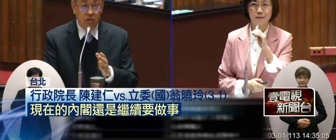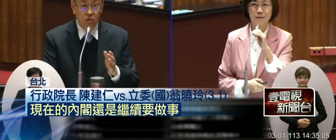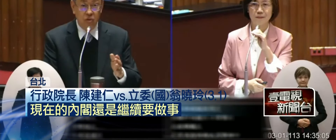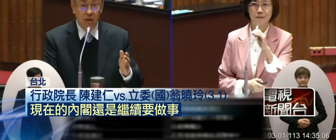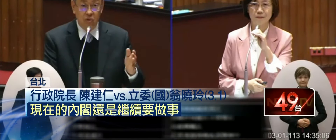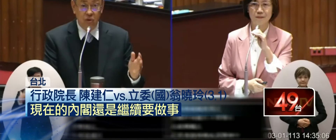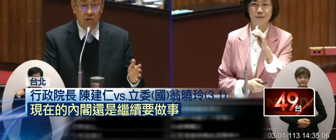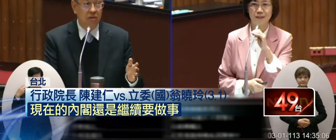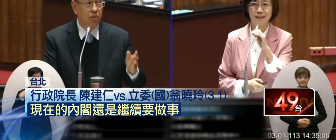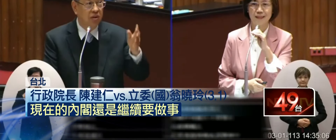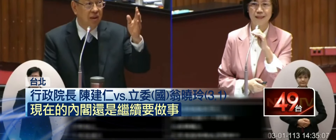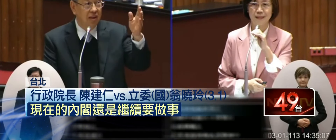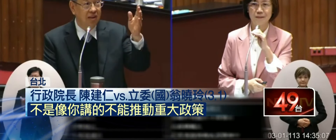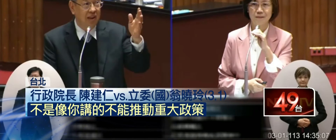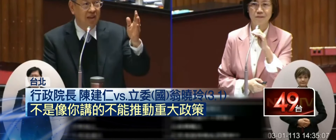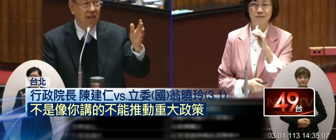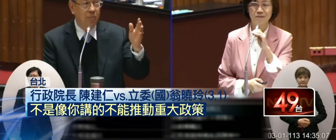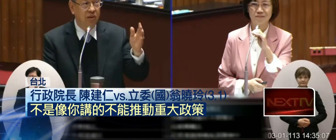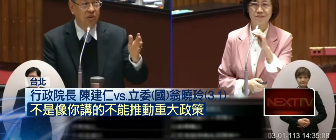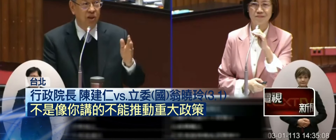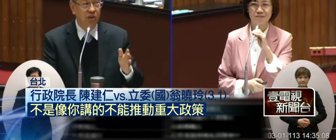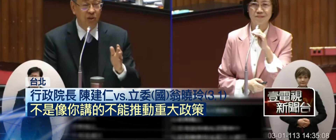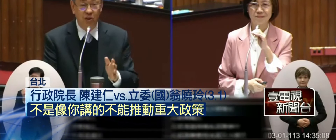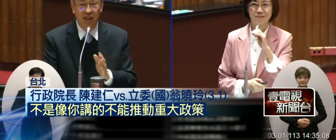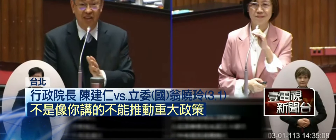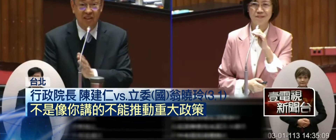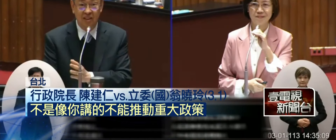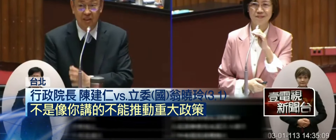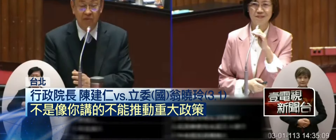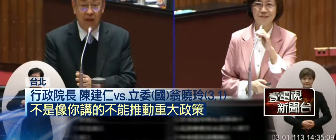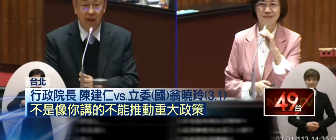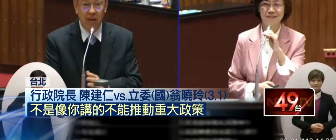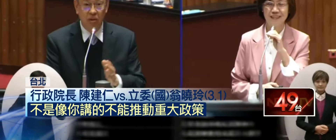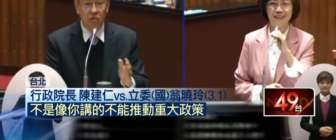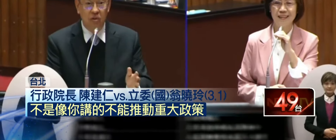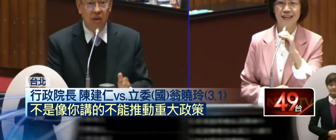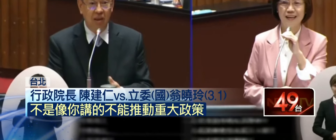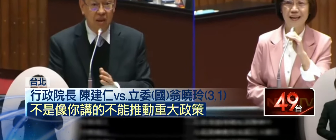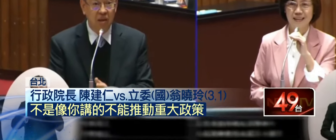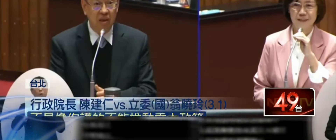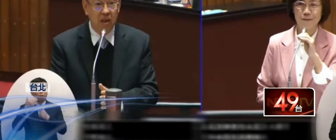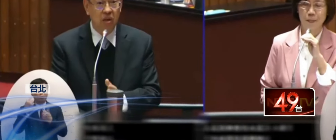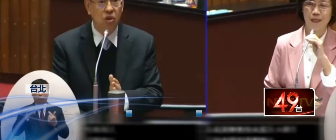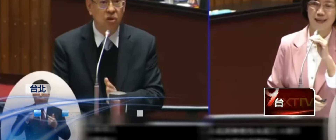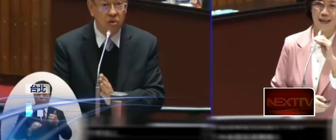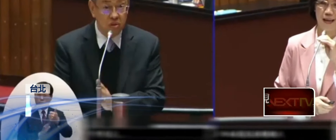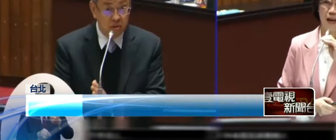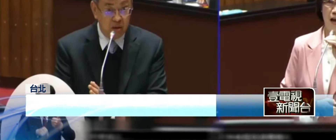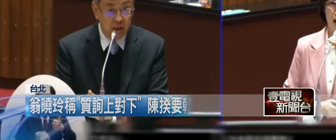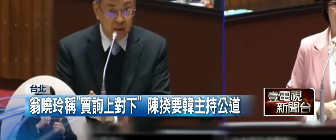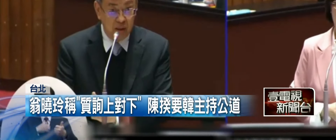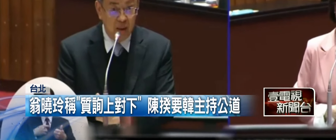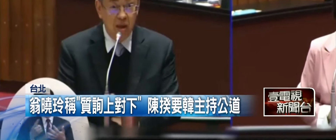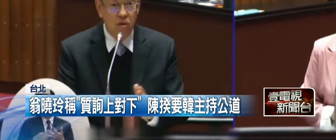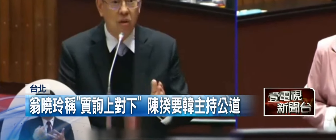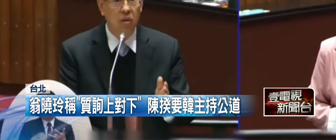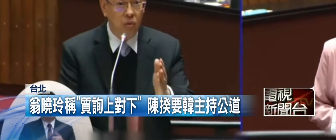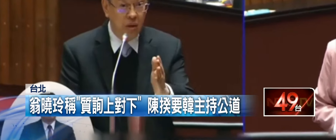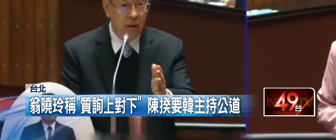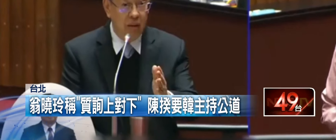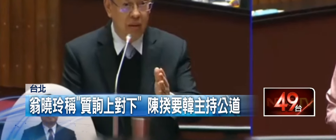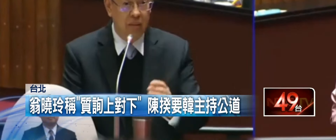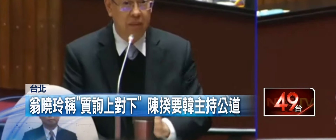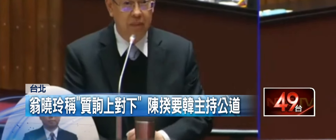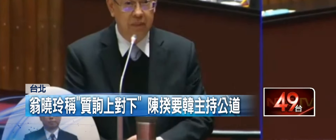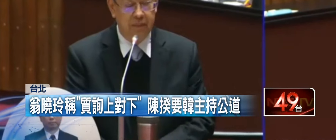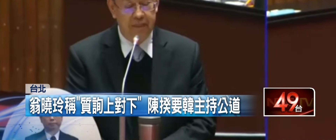阁还是继续要做事，不是像你这样讲的不能推动重大政策。 陈建仁忍不住皱起眉头，语气略显无奈，接下